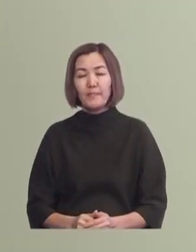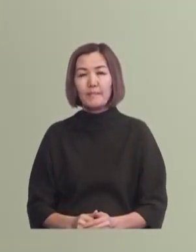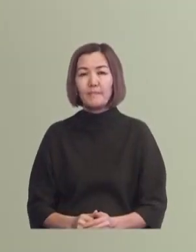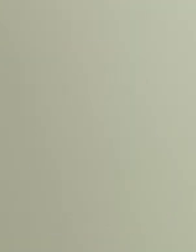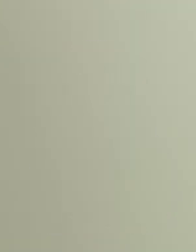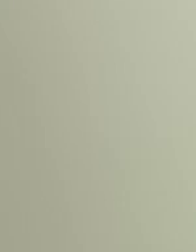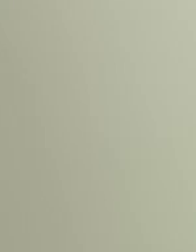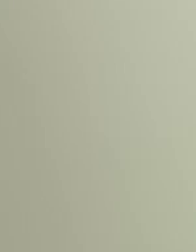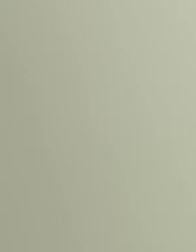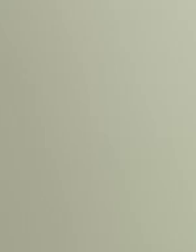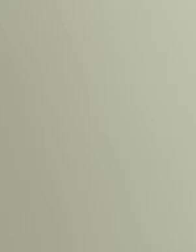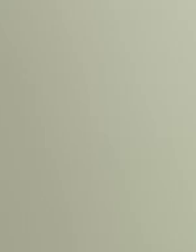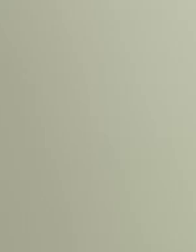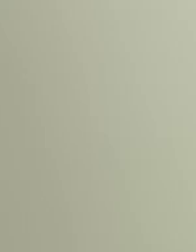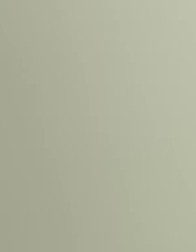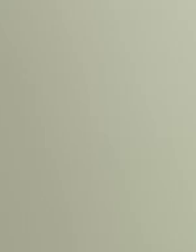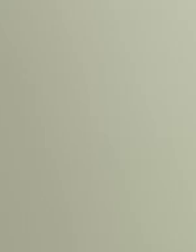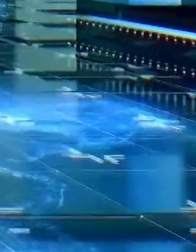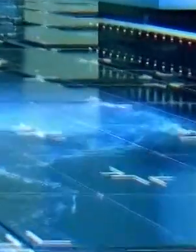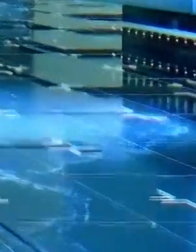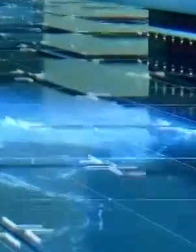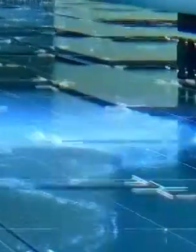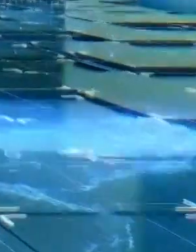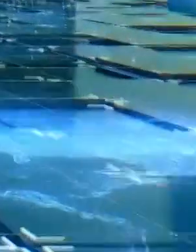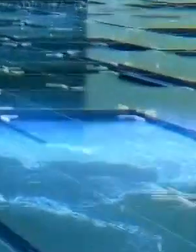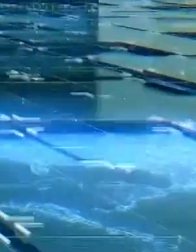по материалам интернет-ресурсов.